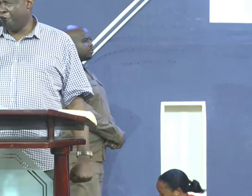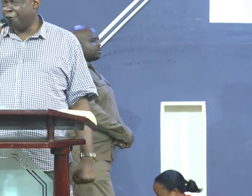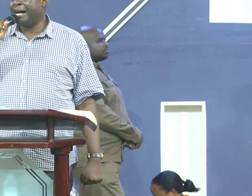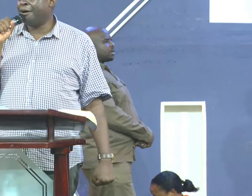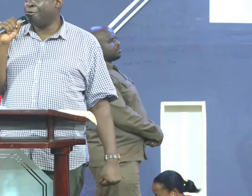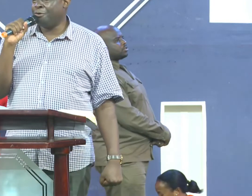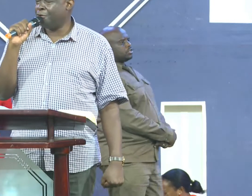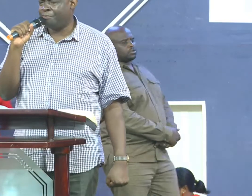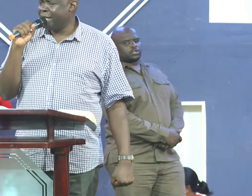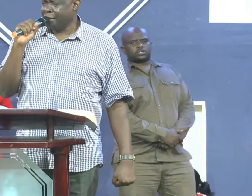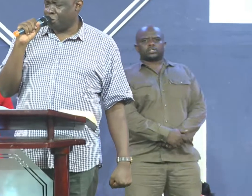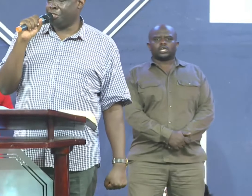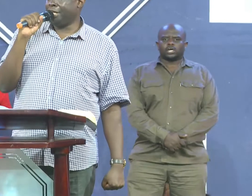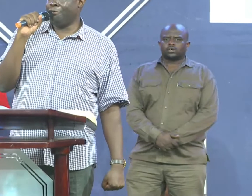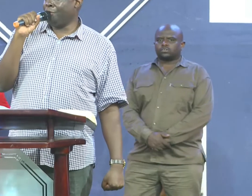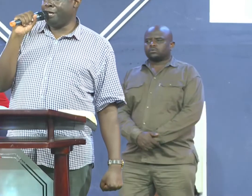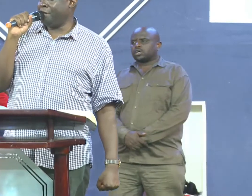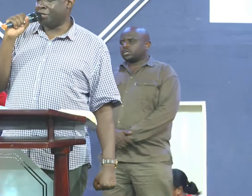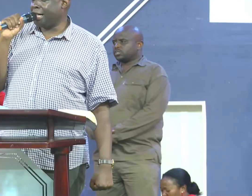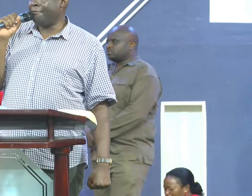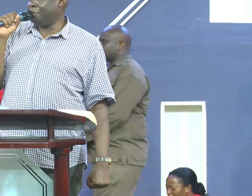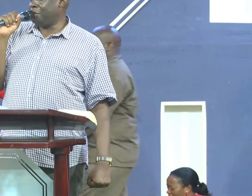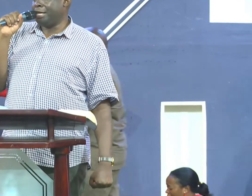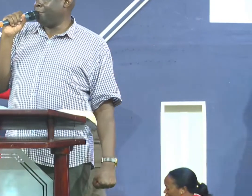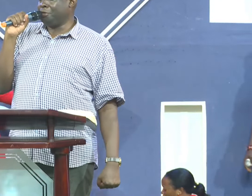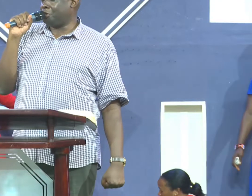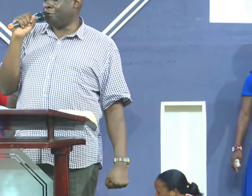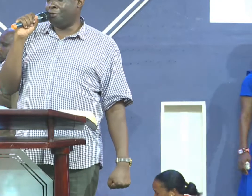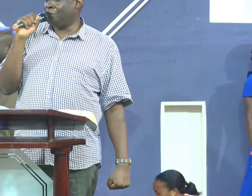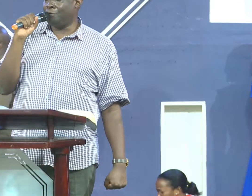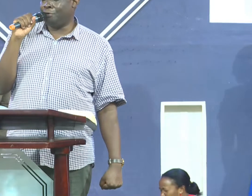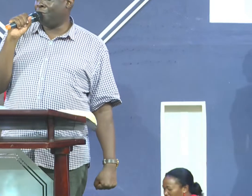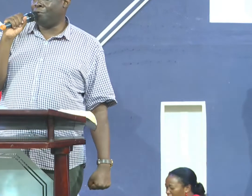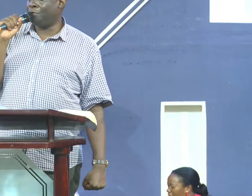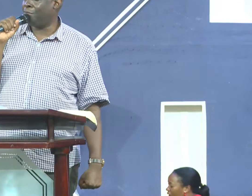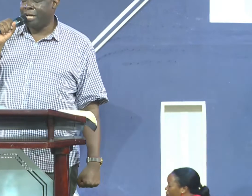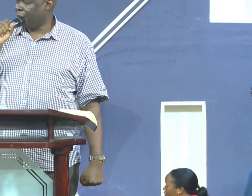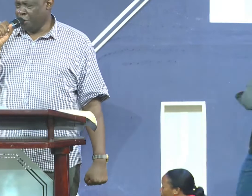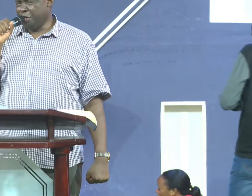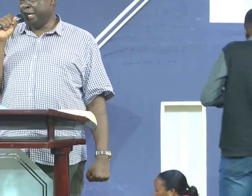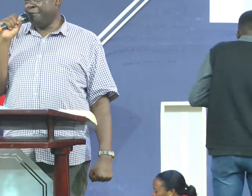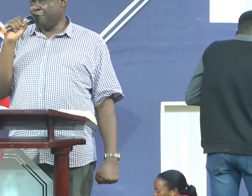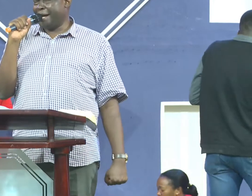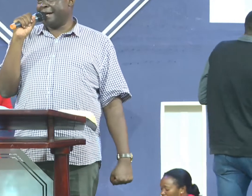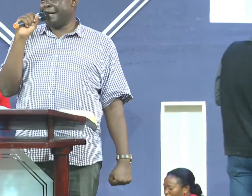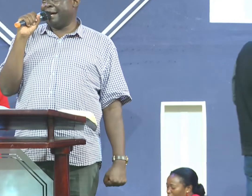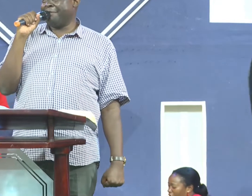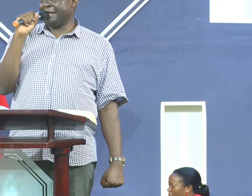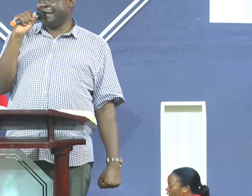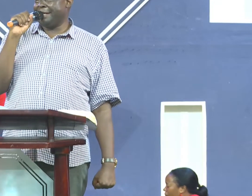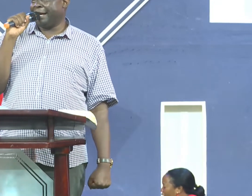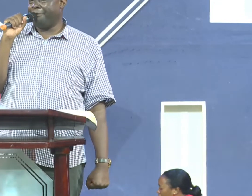tuchiragira okuvaawo tujjawo buli misanvu gyonna mu nsi y'omwoyo byonna